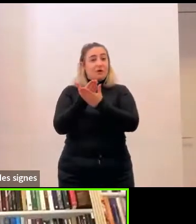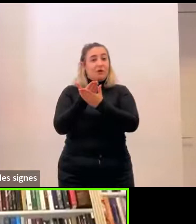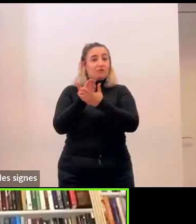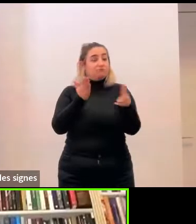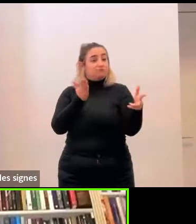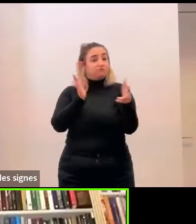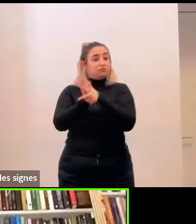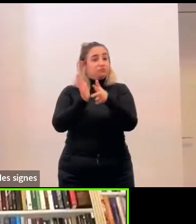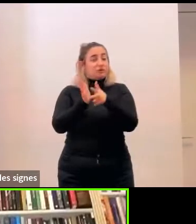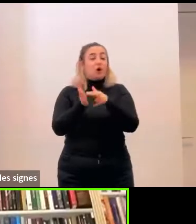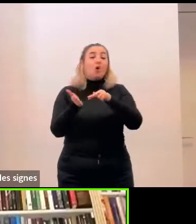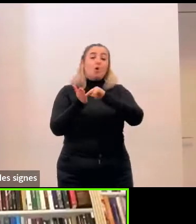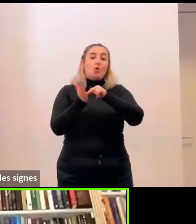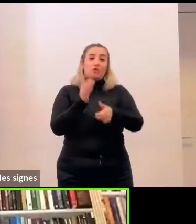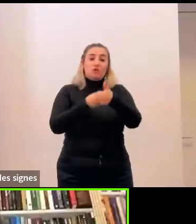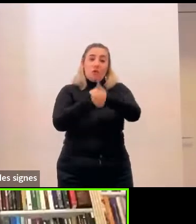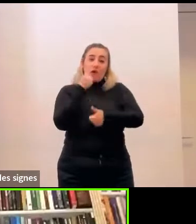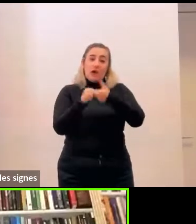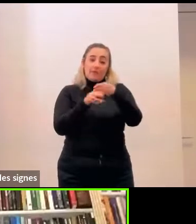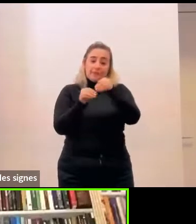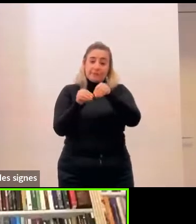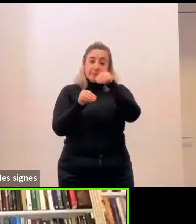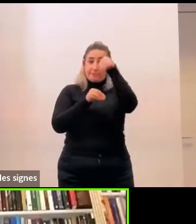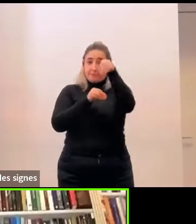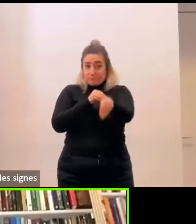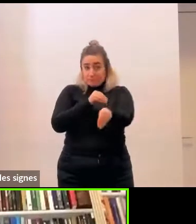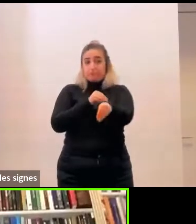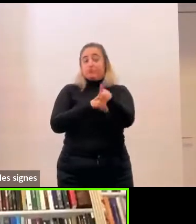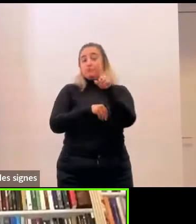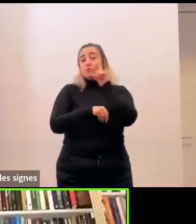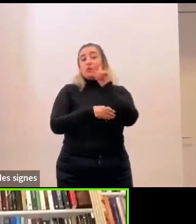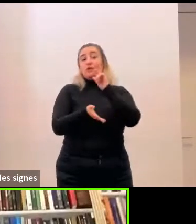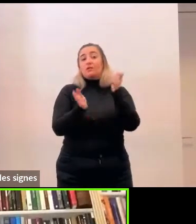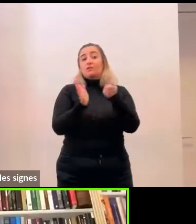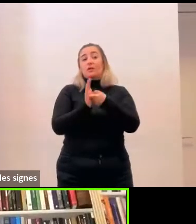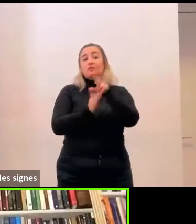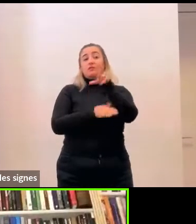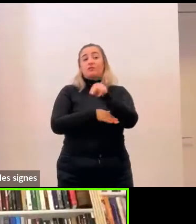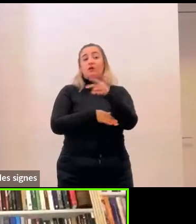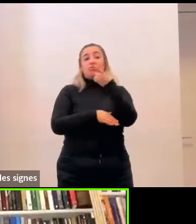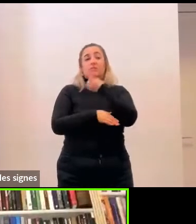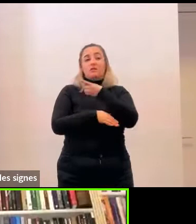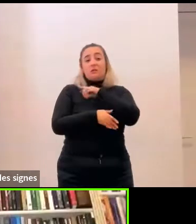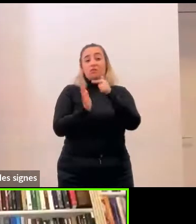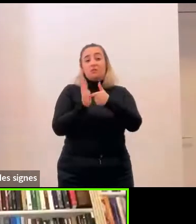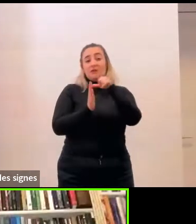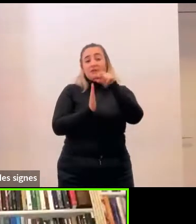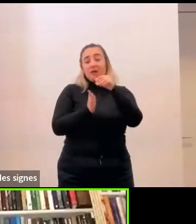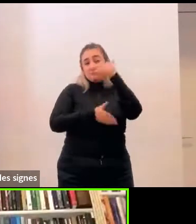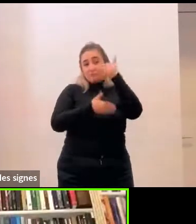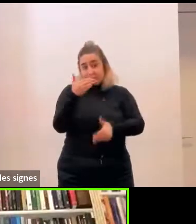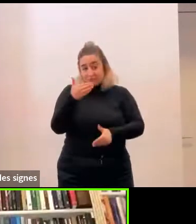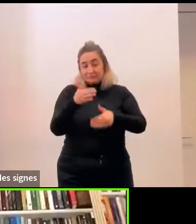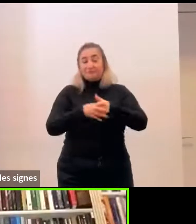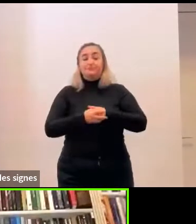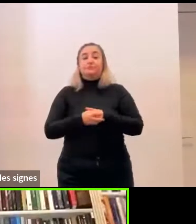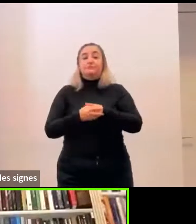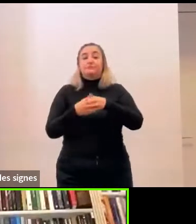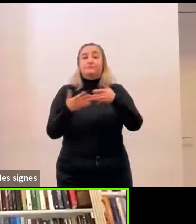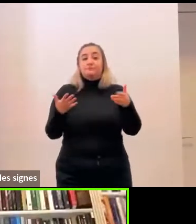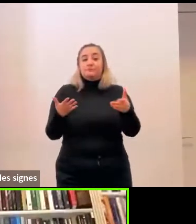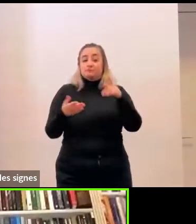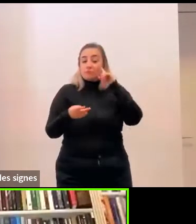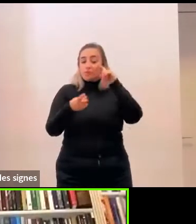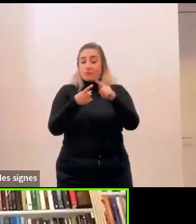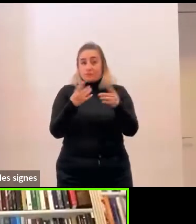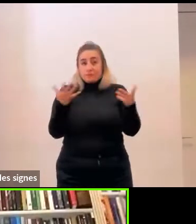la convention qui était arrivée à échéance le 30 décembre 2020, et ceci afin de